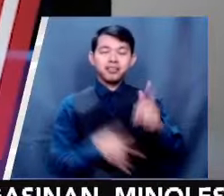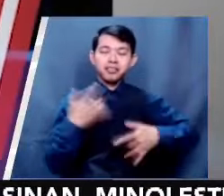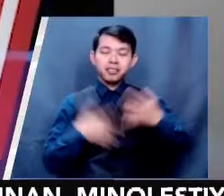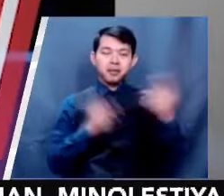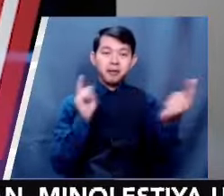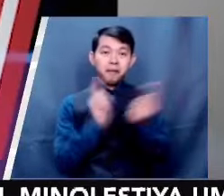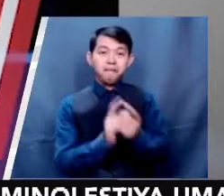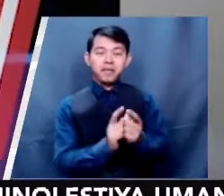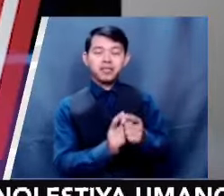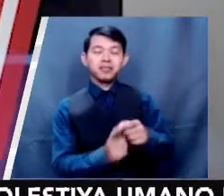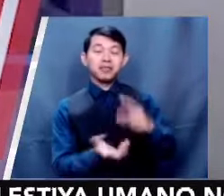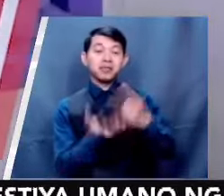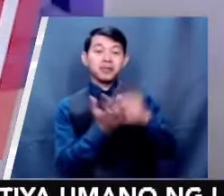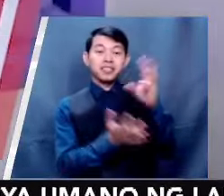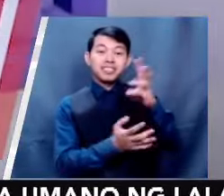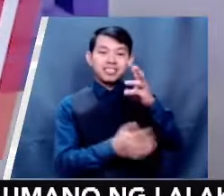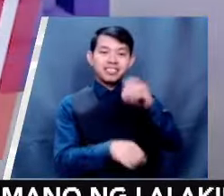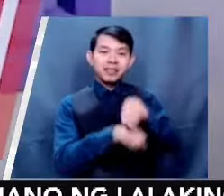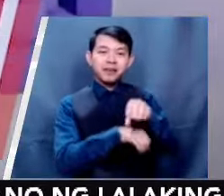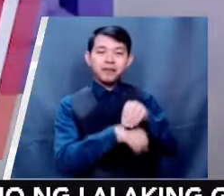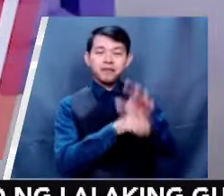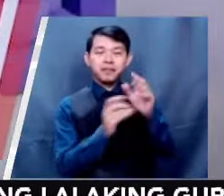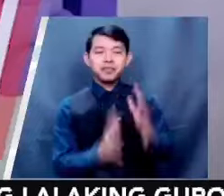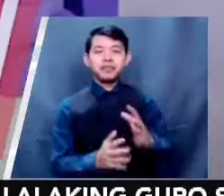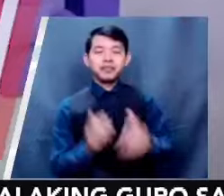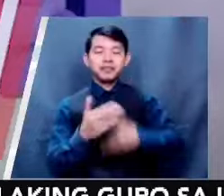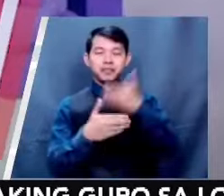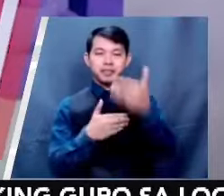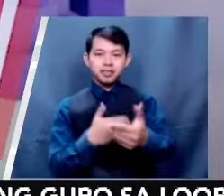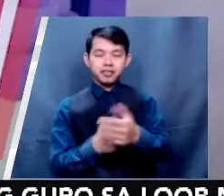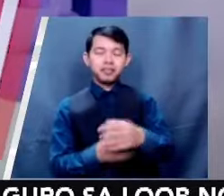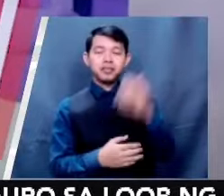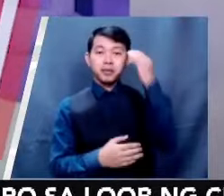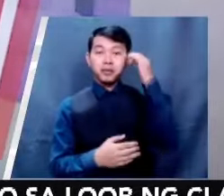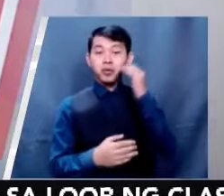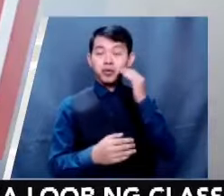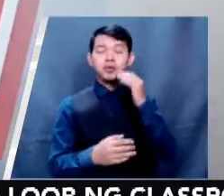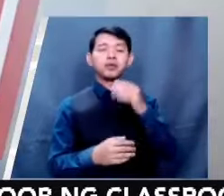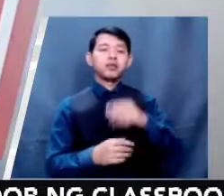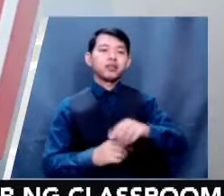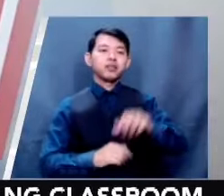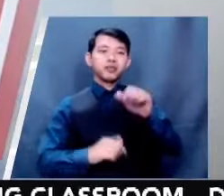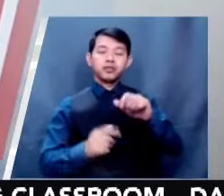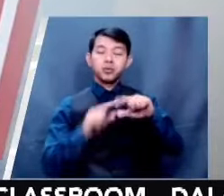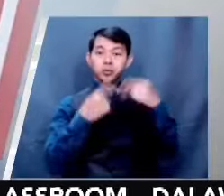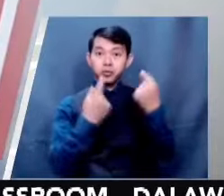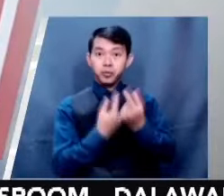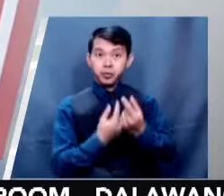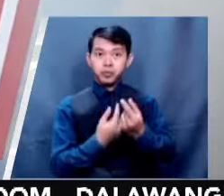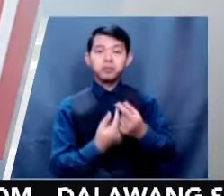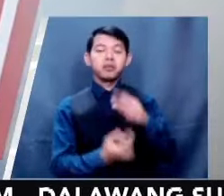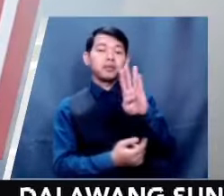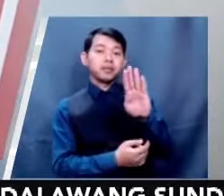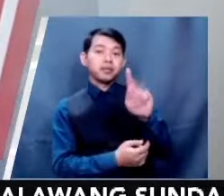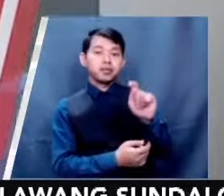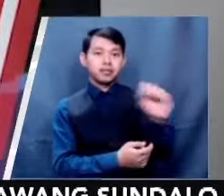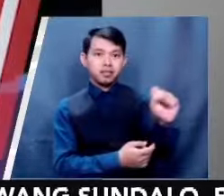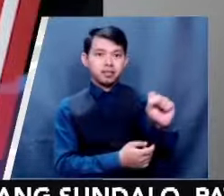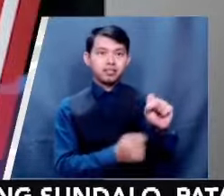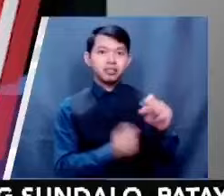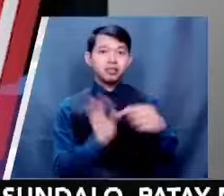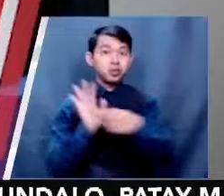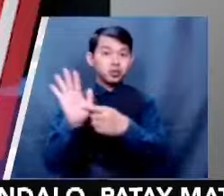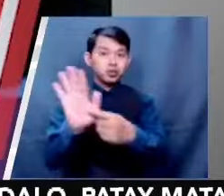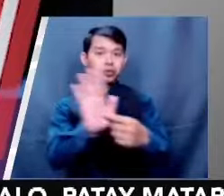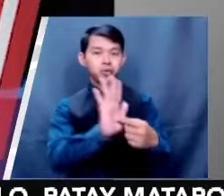Magaganap na ang premiere ng Bieber's BTS Singing the Stars exhibit. Magsisimula ang immersive exhibit sa May 17 at